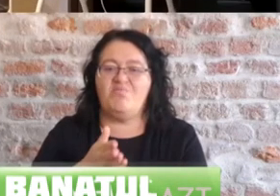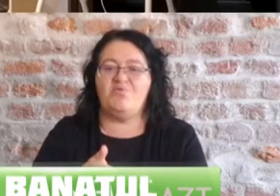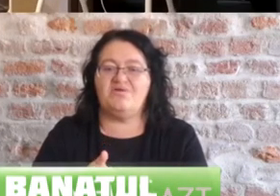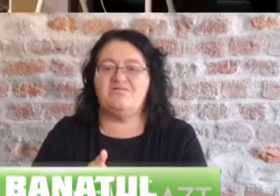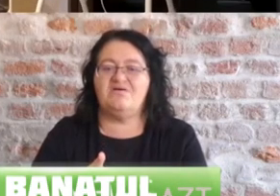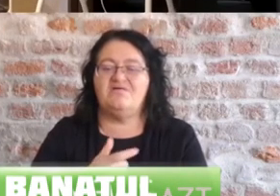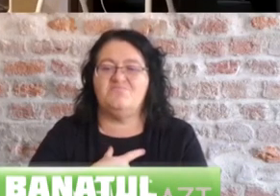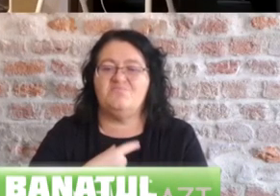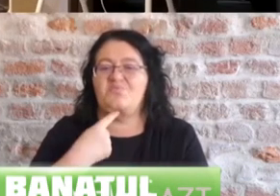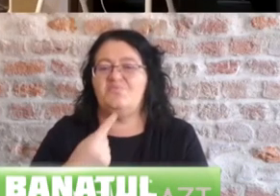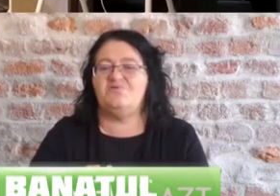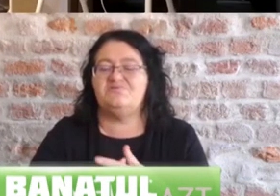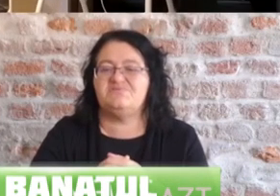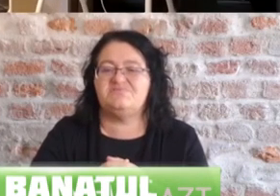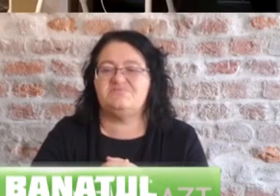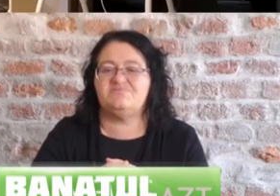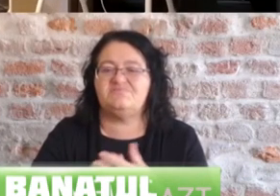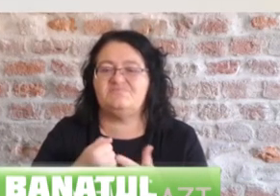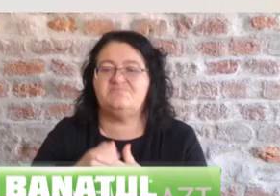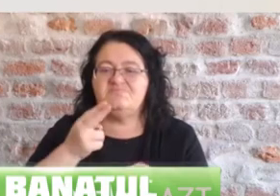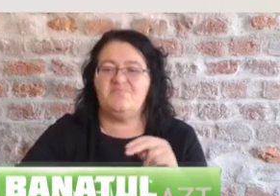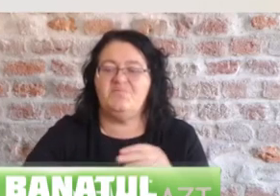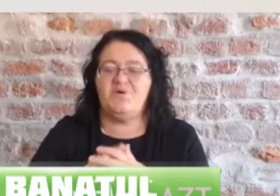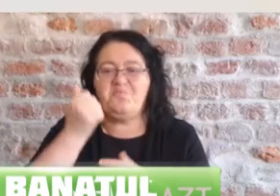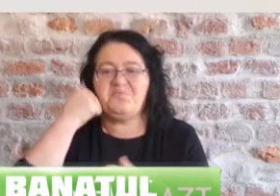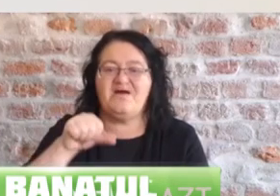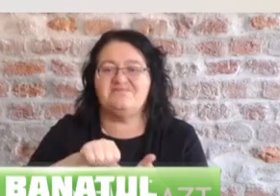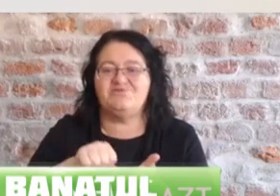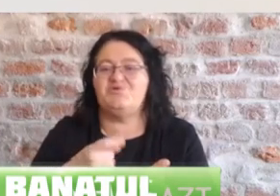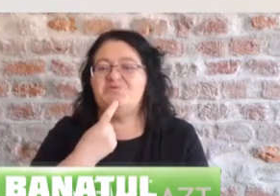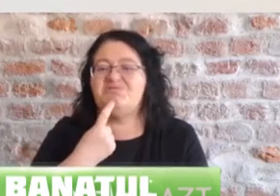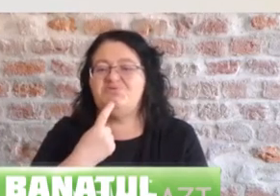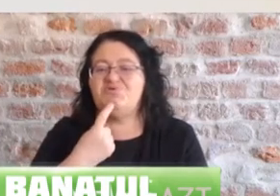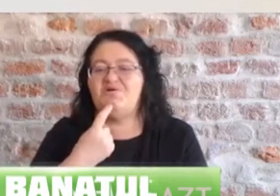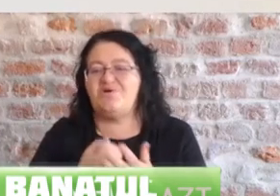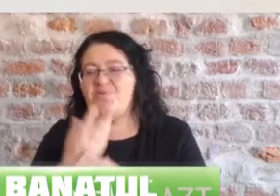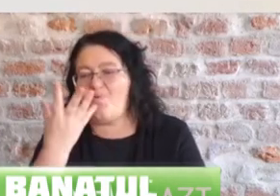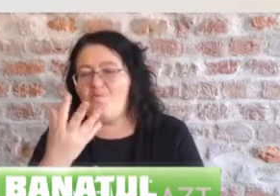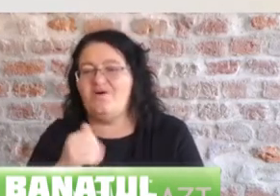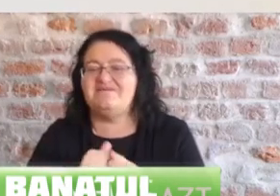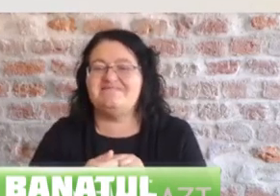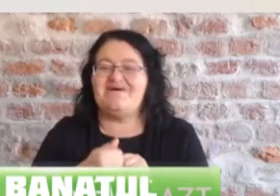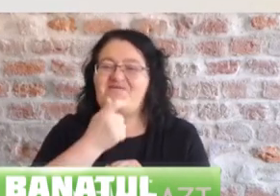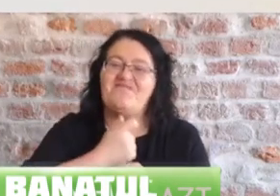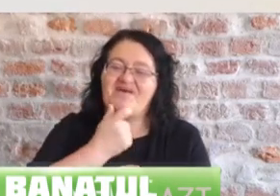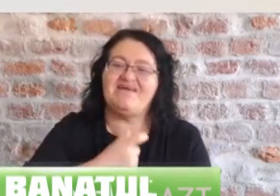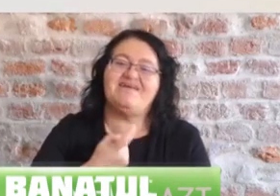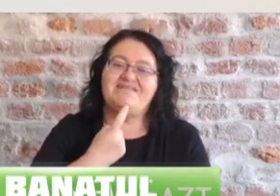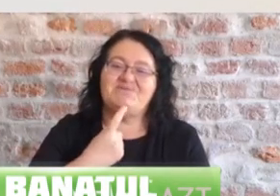care vor proiecta efectiv până la urmă cineva Piața Victoriei, noua veche Piață a Victoriei din